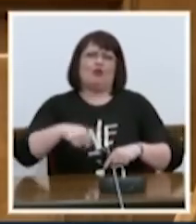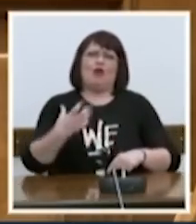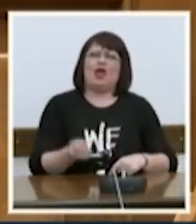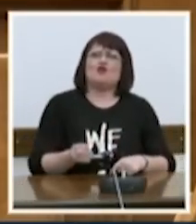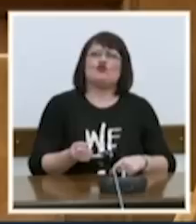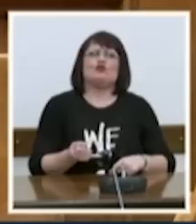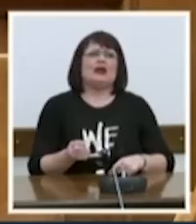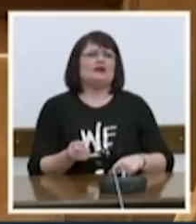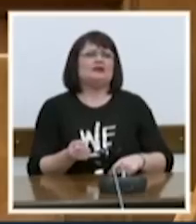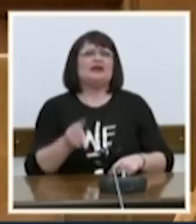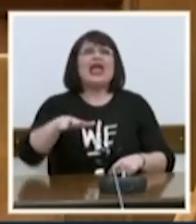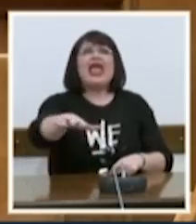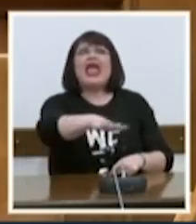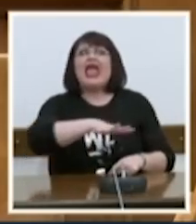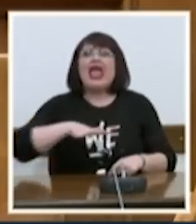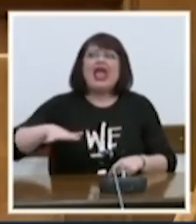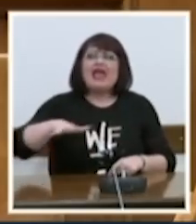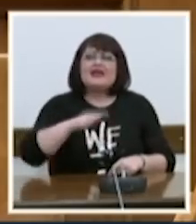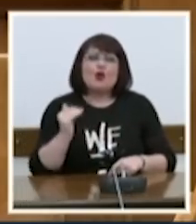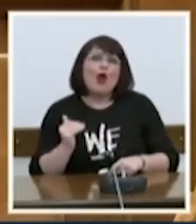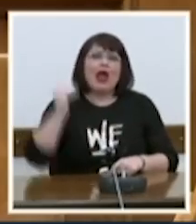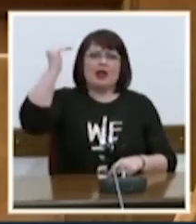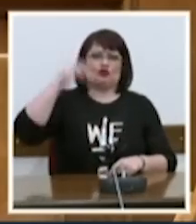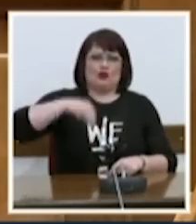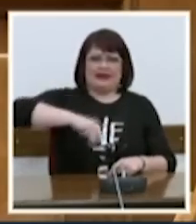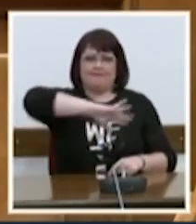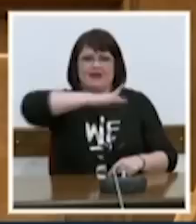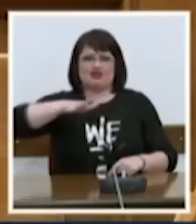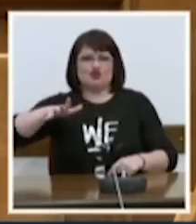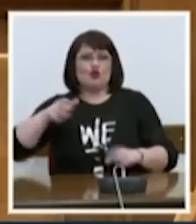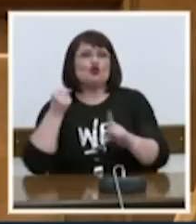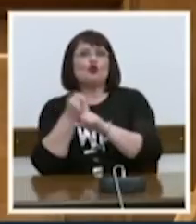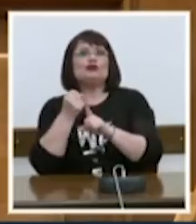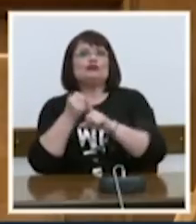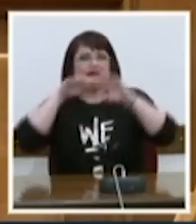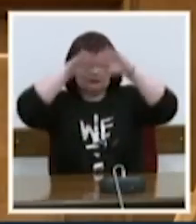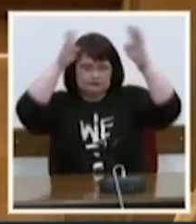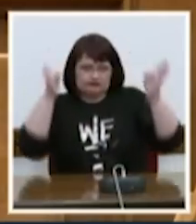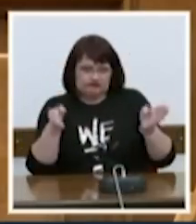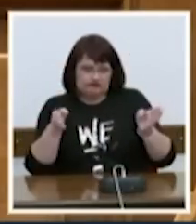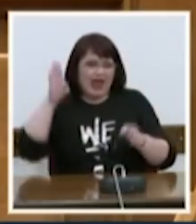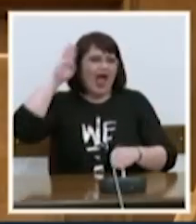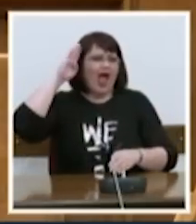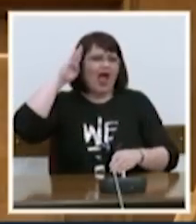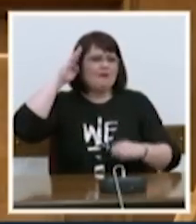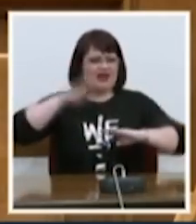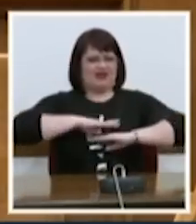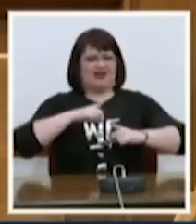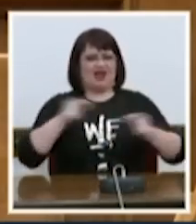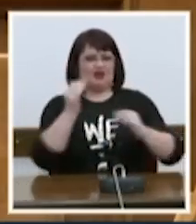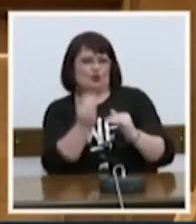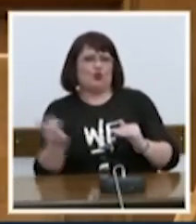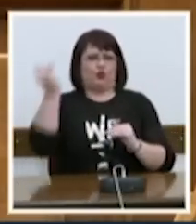σε Αιγαίο και Ανατολική Μεσόγειο, κάτω από την ομπρέλα των Ηνωμένων Πολιτειών Αμερικής και του ΝΑΤΟ, που έχουν